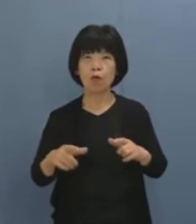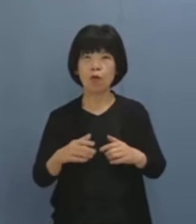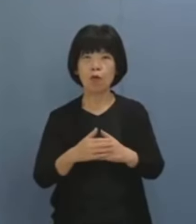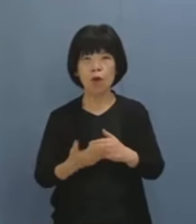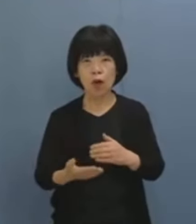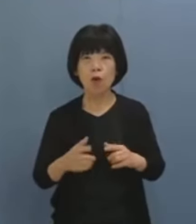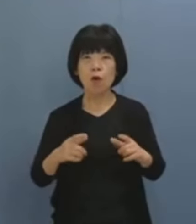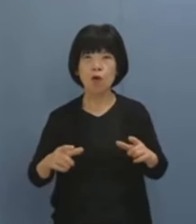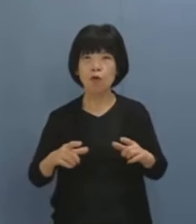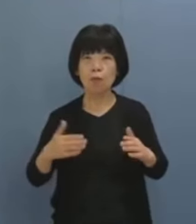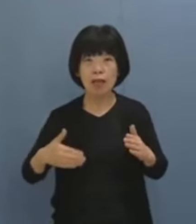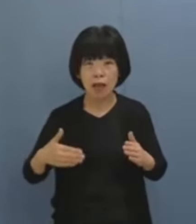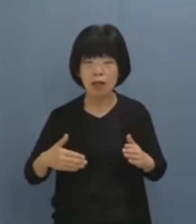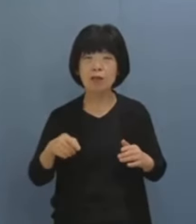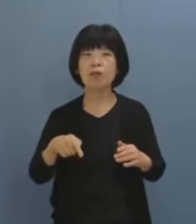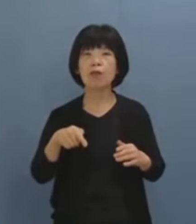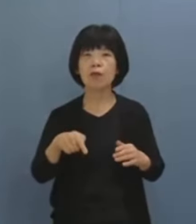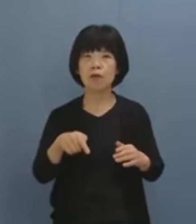言いながら